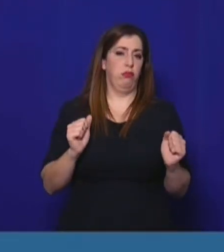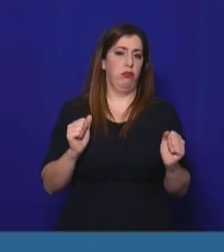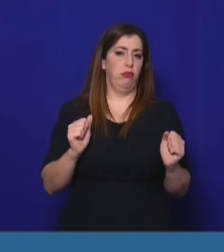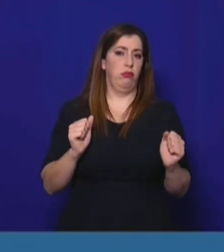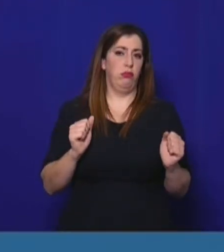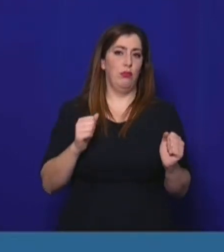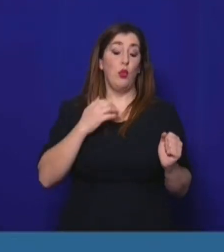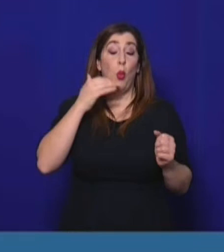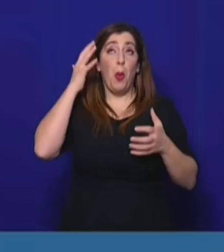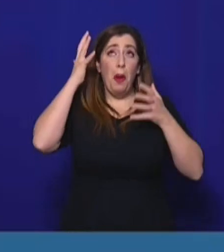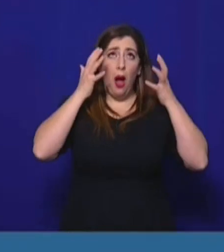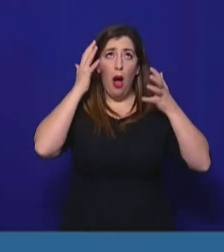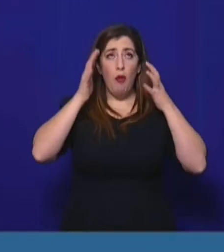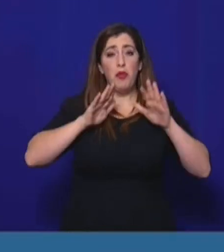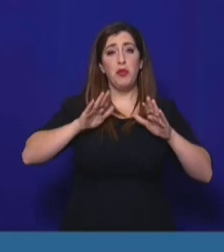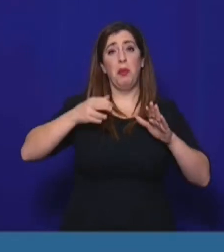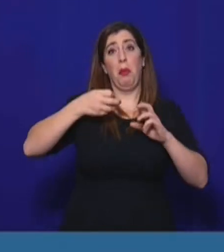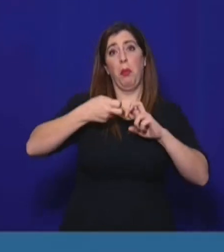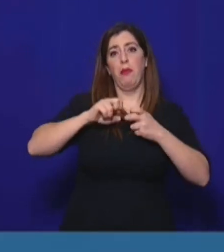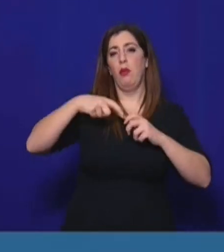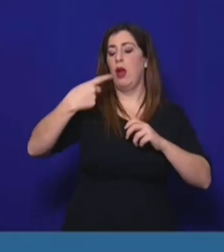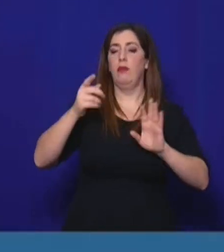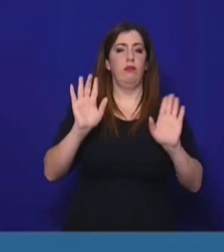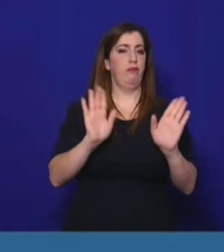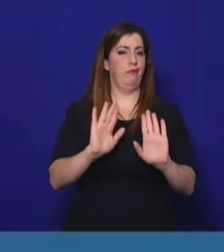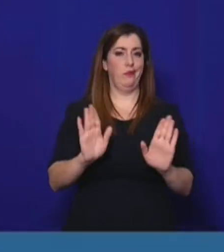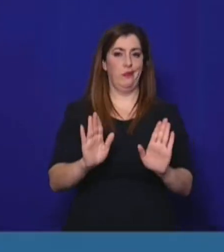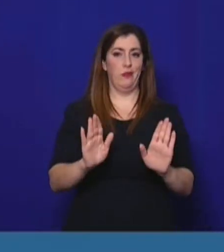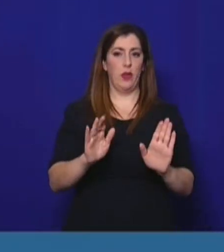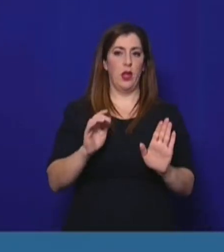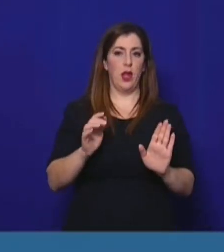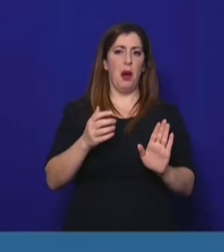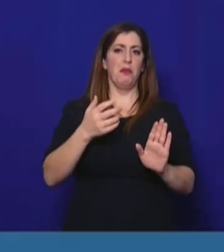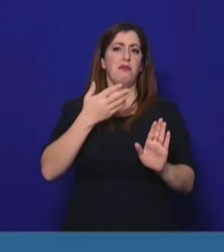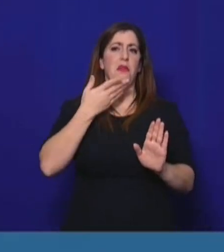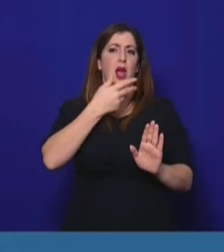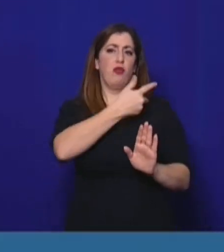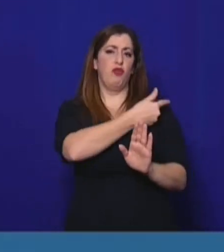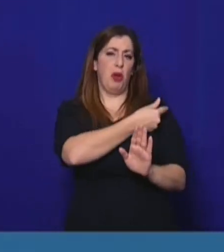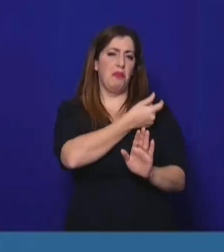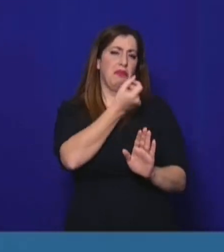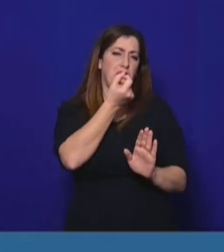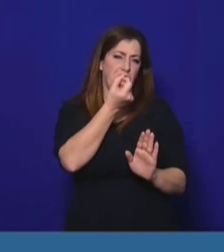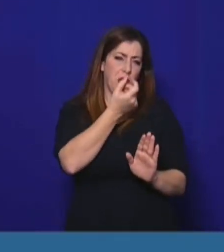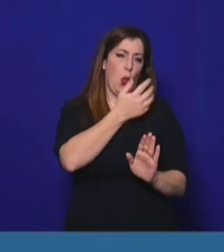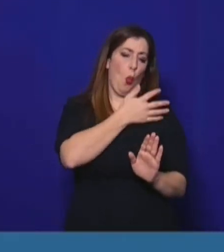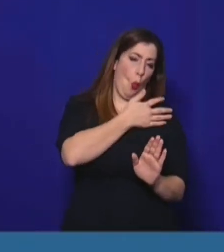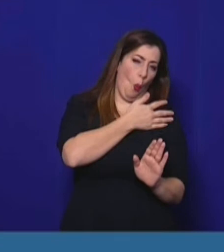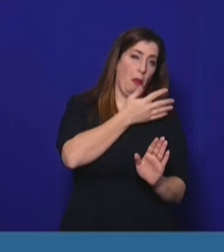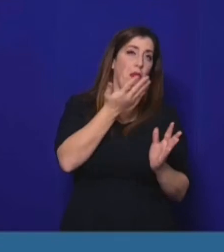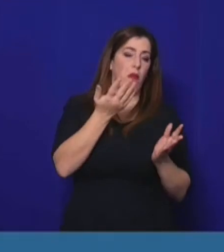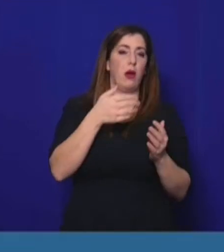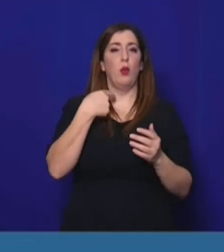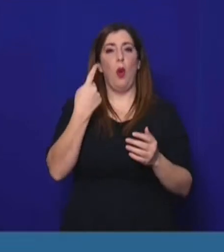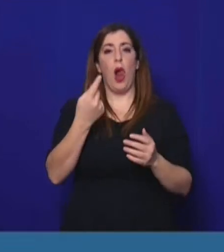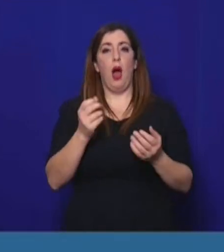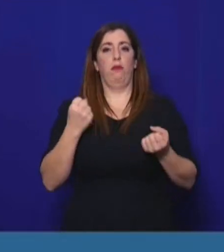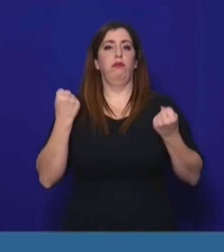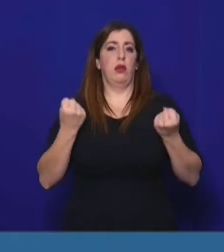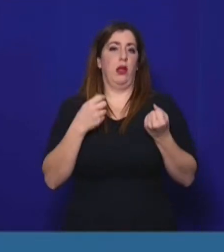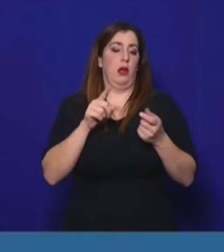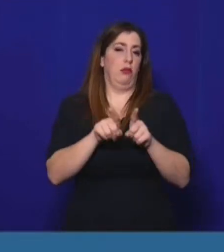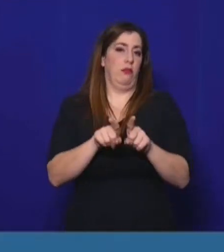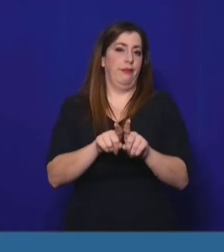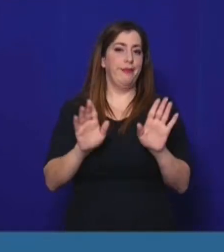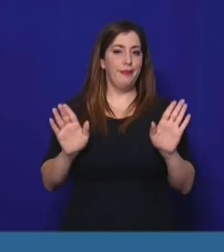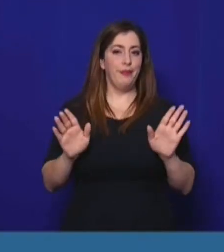minn dawn is-side effects hija xi ħaġa li huma affarijiet li huma żgħar meta taqabbel li x'jista' jiġri bħalma konna qegħdin naraw